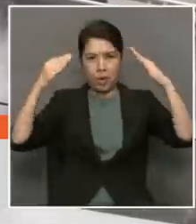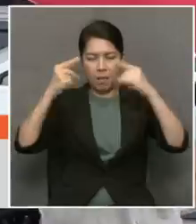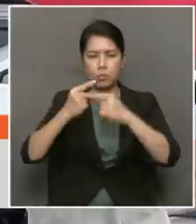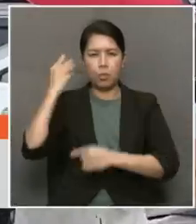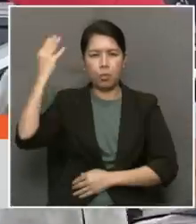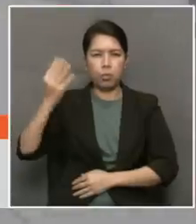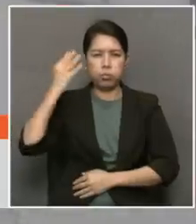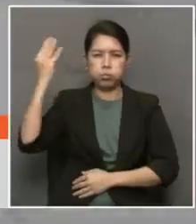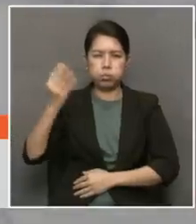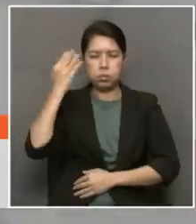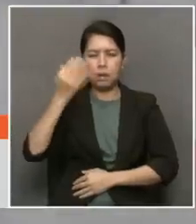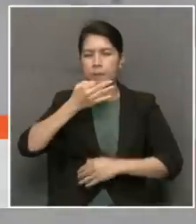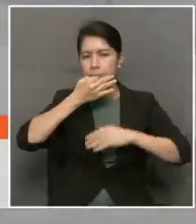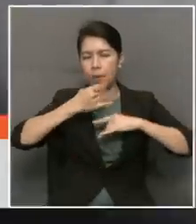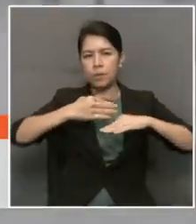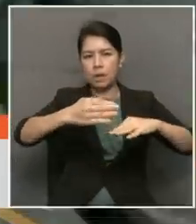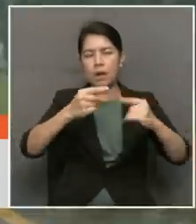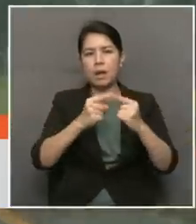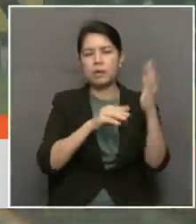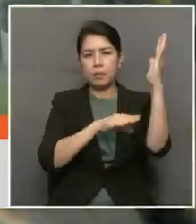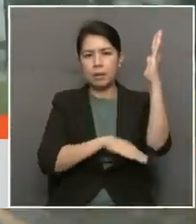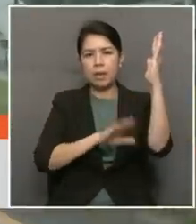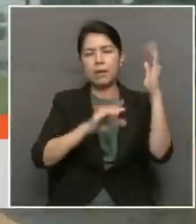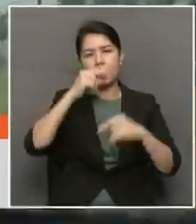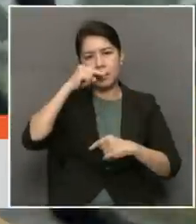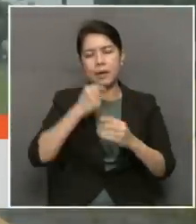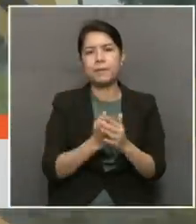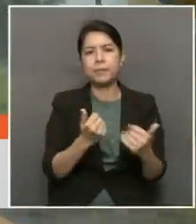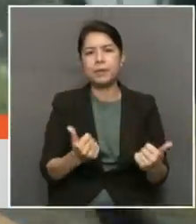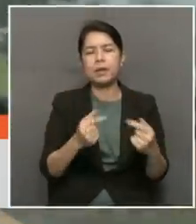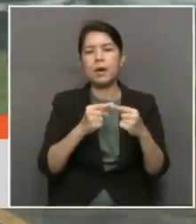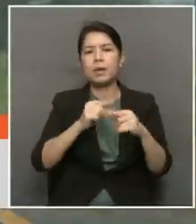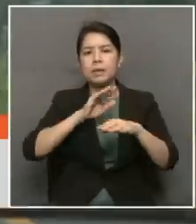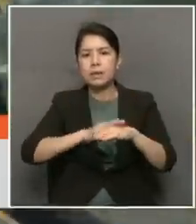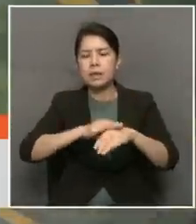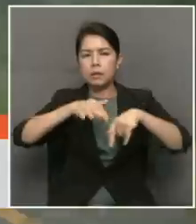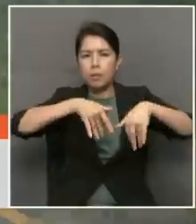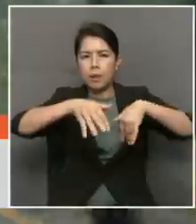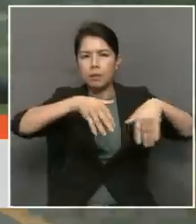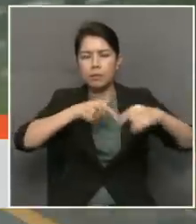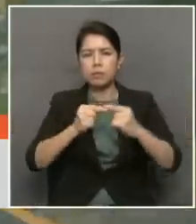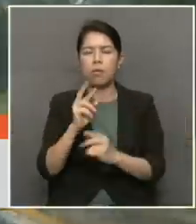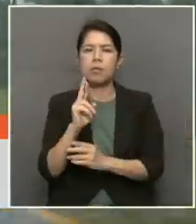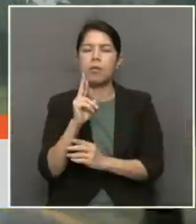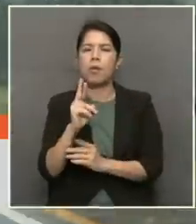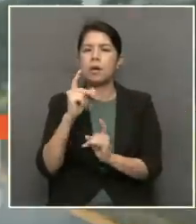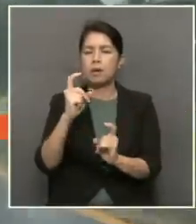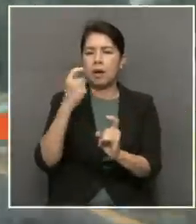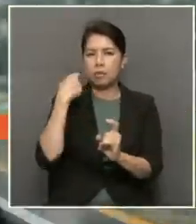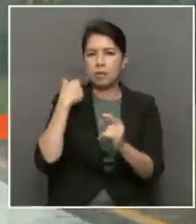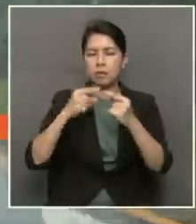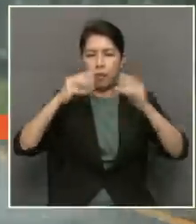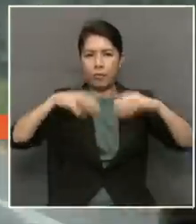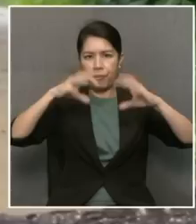อันดามันประเทศไทยและอ่าวไทยจึงขอให้ประชาชนคุณผู้ชมของเรานะครับระวังอันตรายจากฝนตกหนักและฝนที่ตก